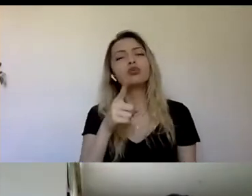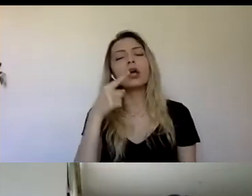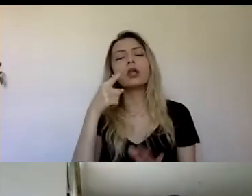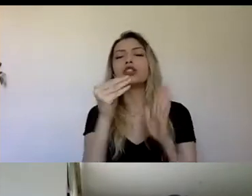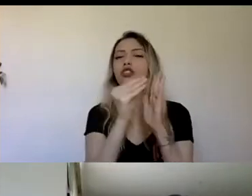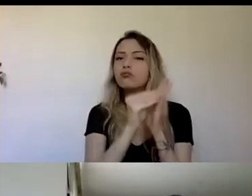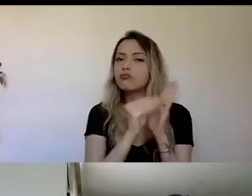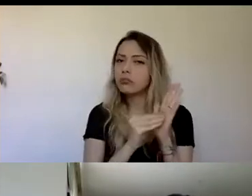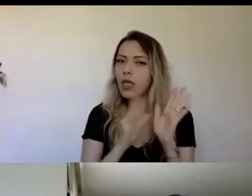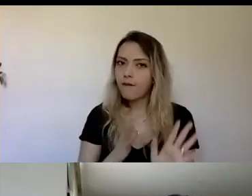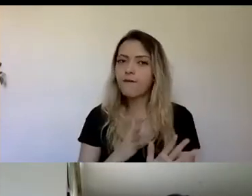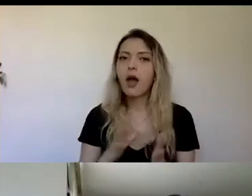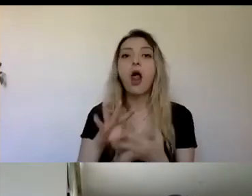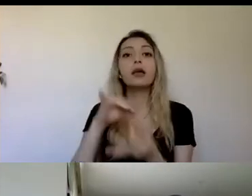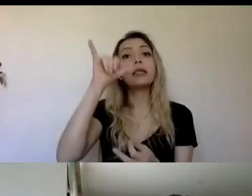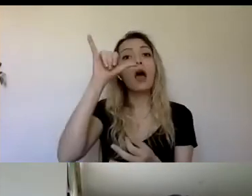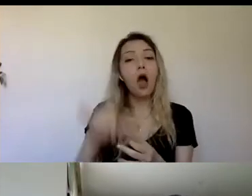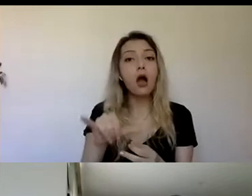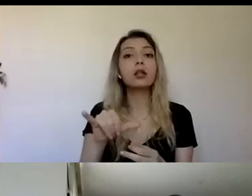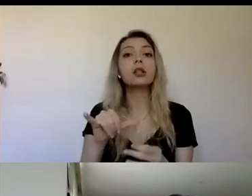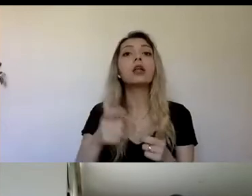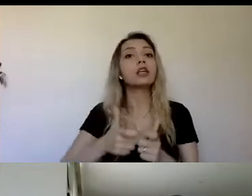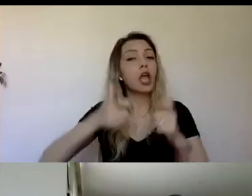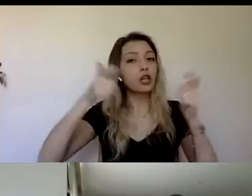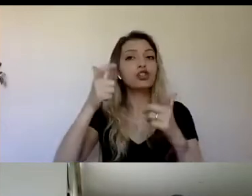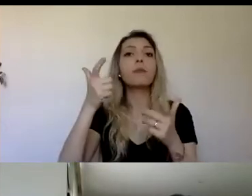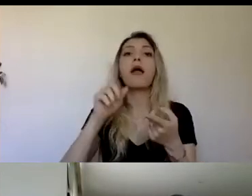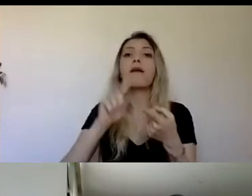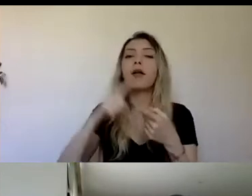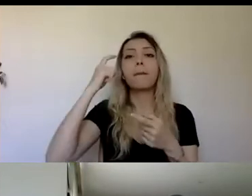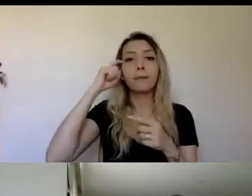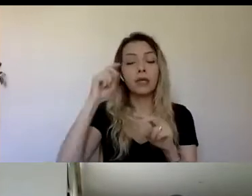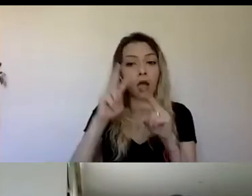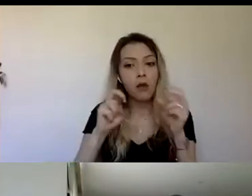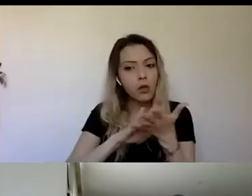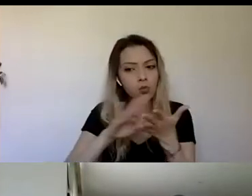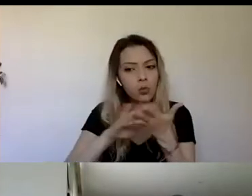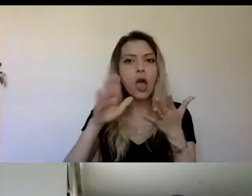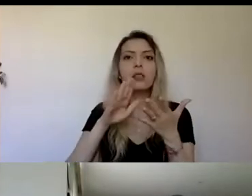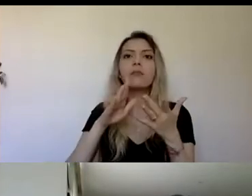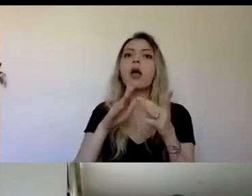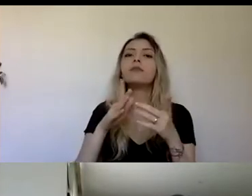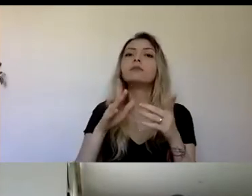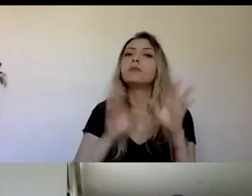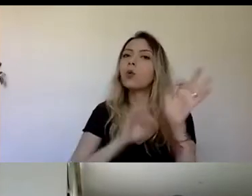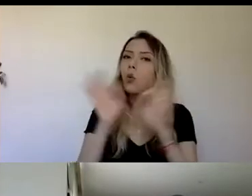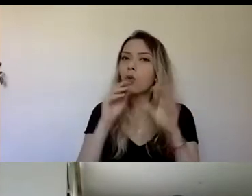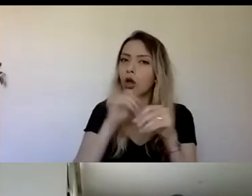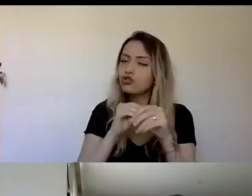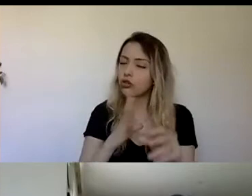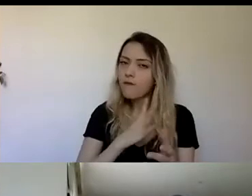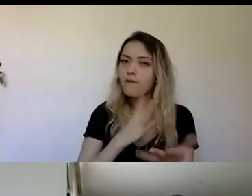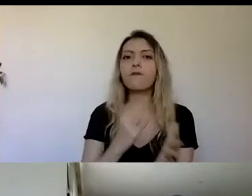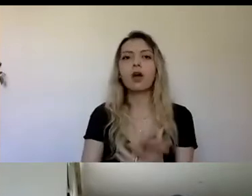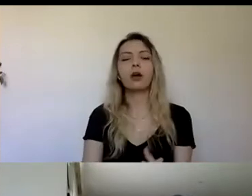haklarının uygulanmasını ve geliştirilmesini değerlendirmek ve izlemek için kullanılabiliyor olması gerekiyor. Ve bu çerçevede